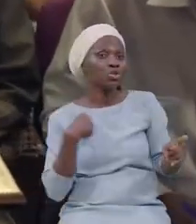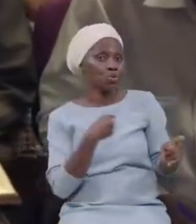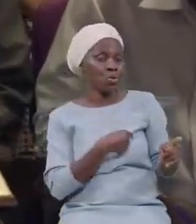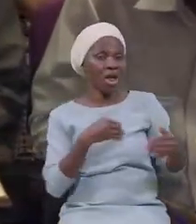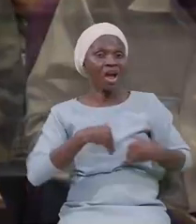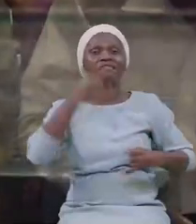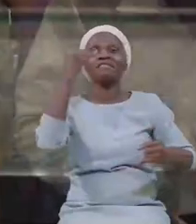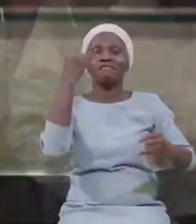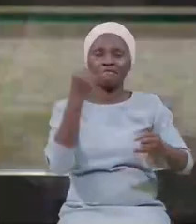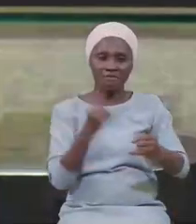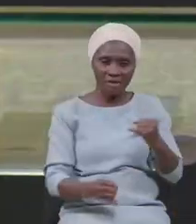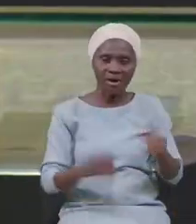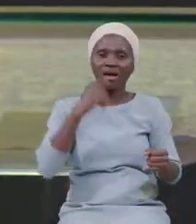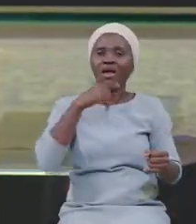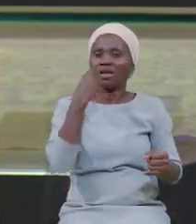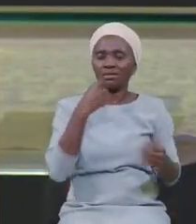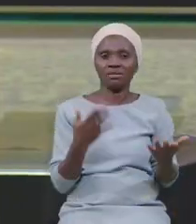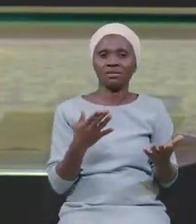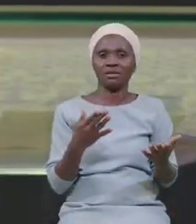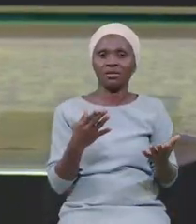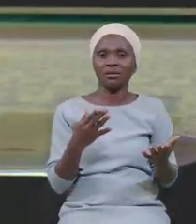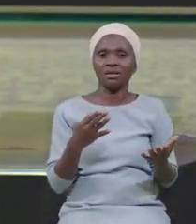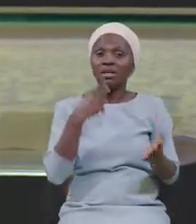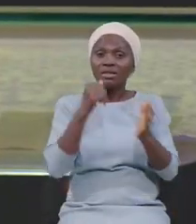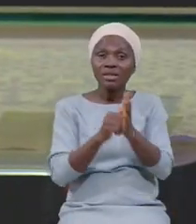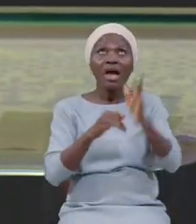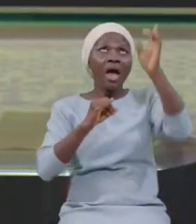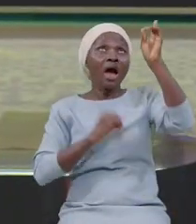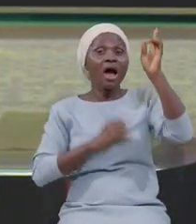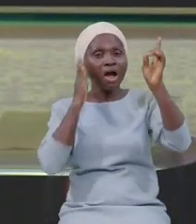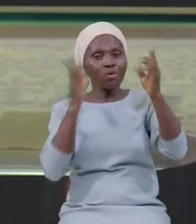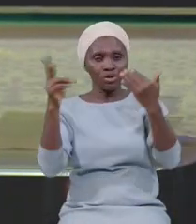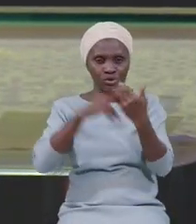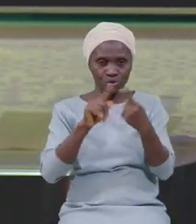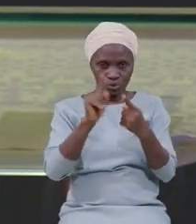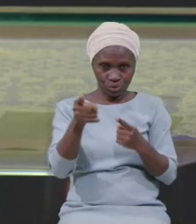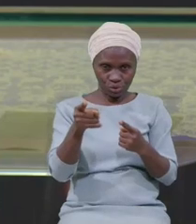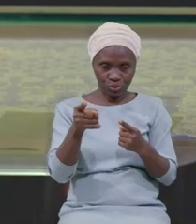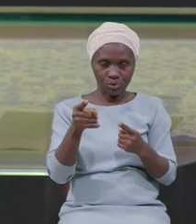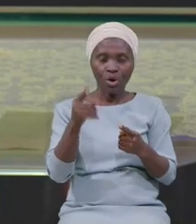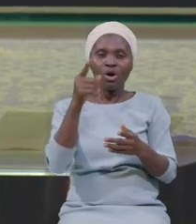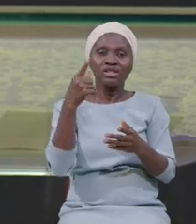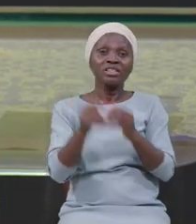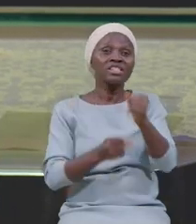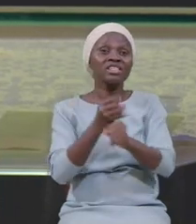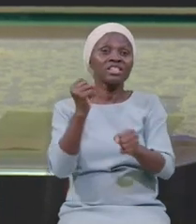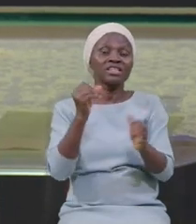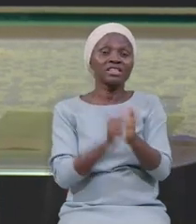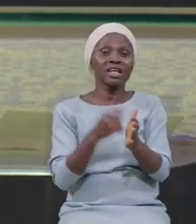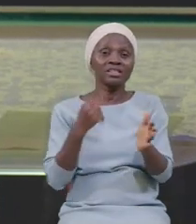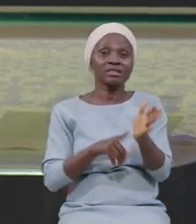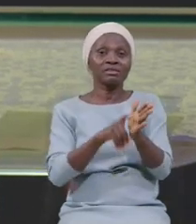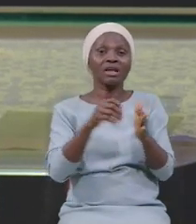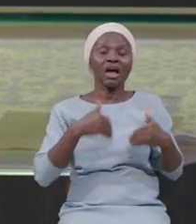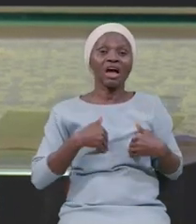remplacerai les années qu'on dévorait la sauterelle, le gélec, le Hazil et le